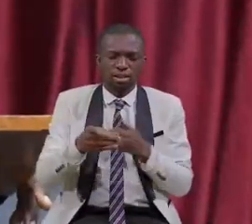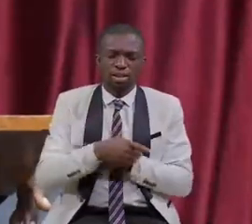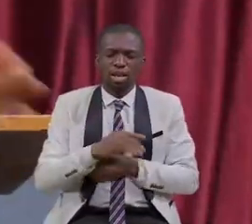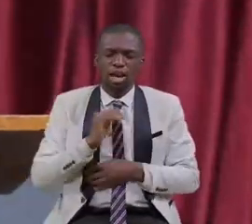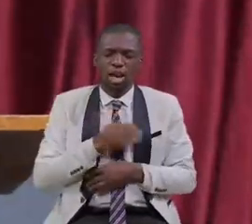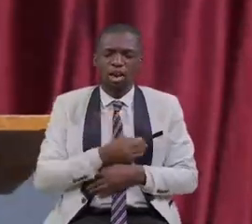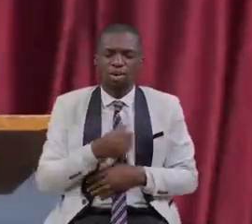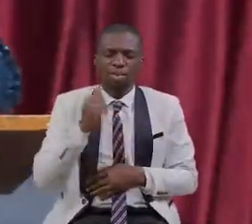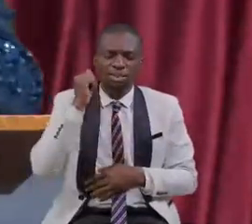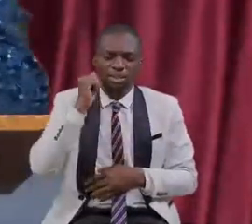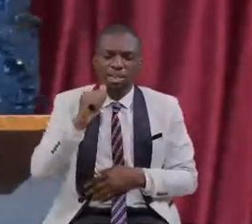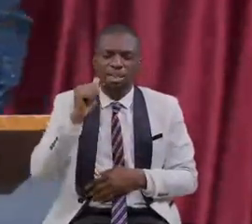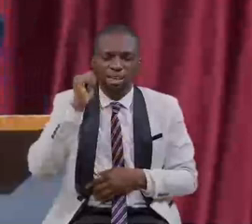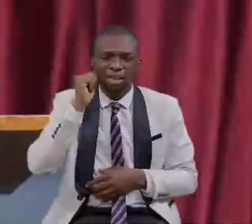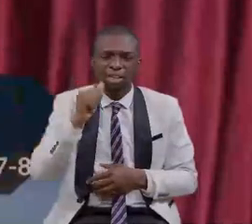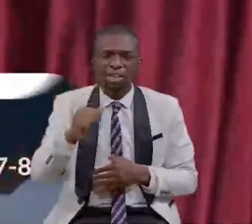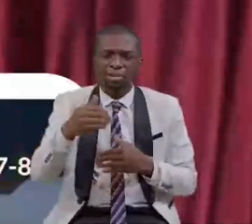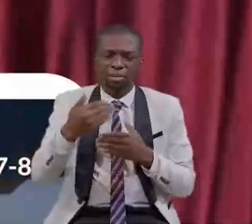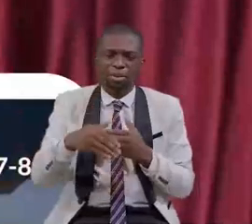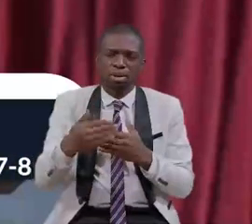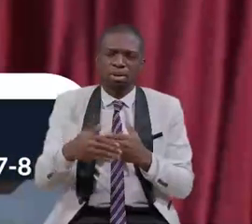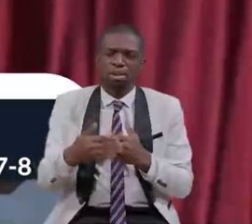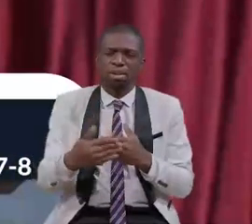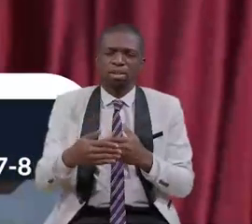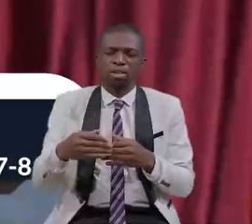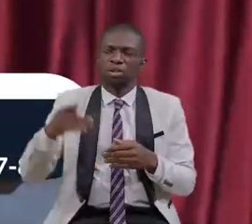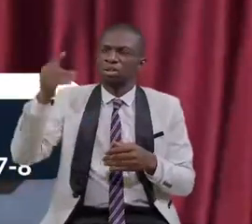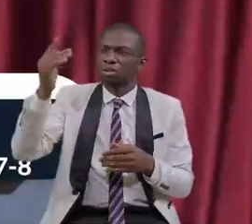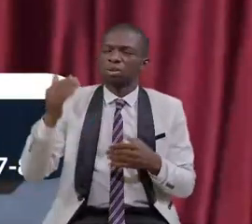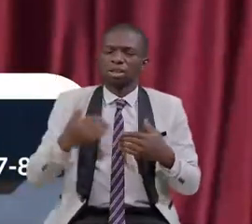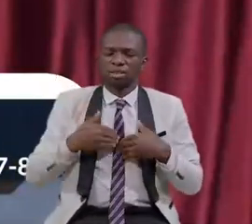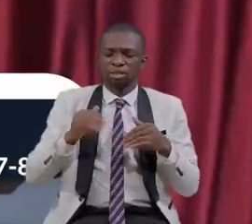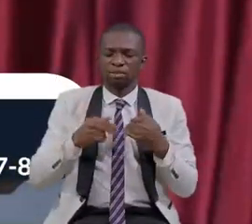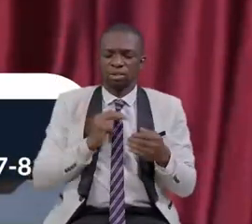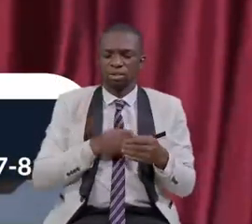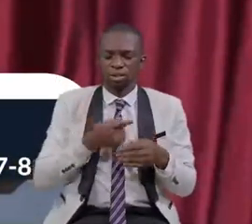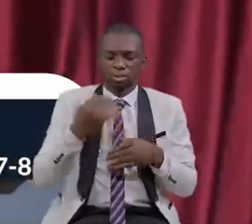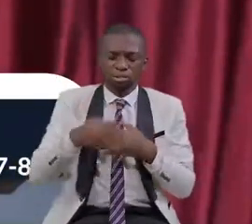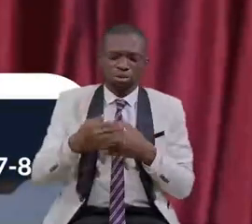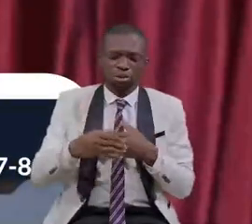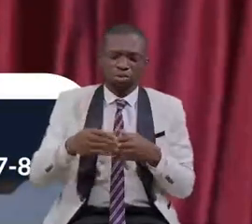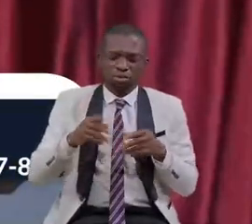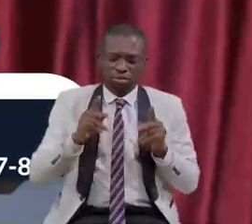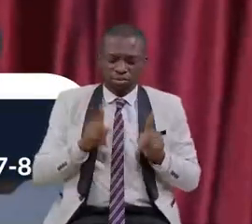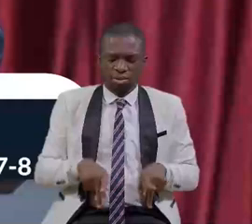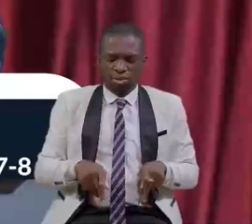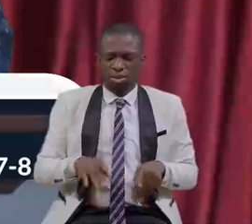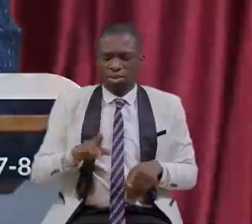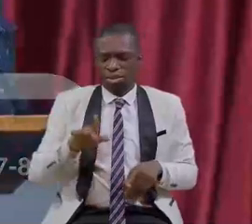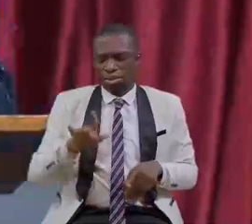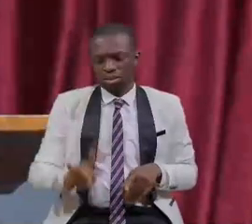quotidien. Dieu nous a donné physiquement du pain. le pain